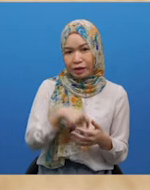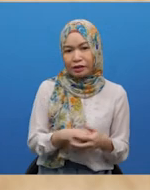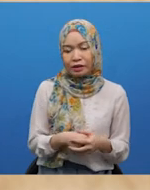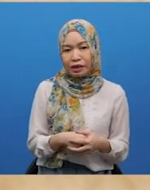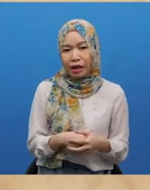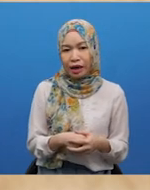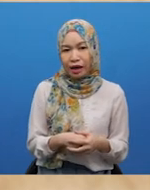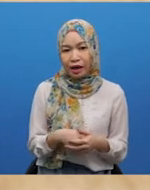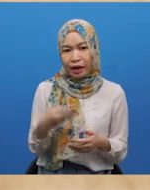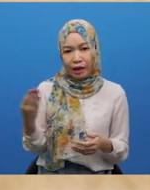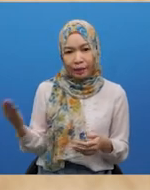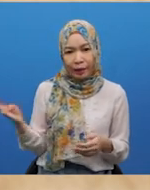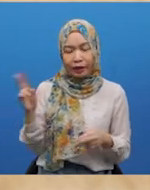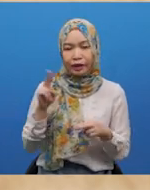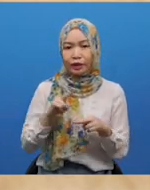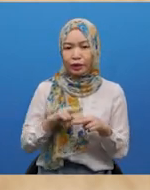kedukaan, baginda